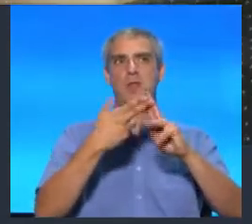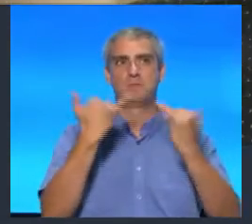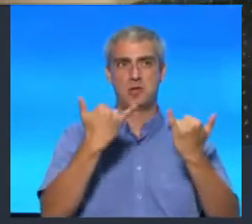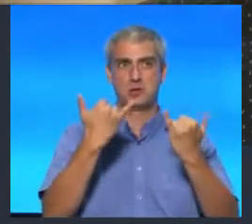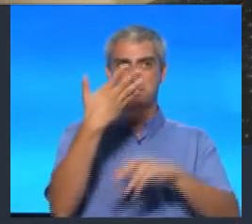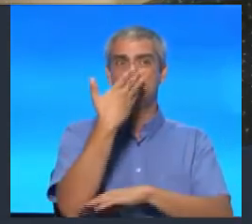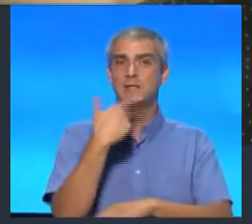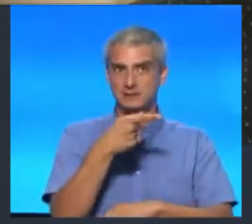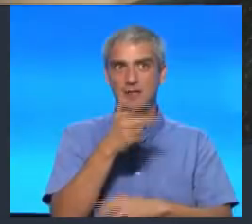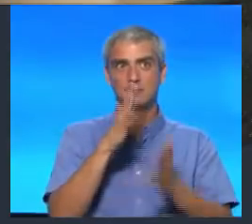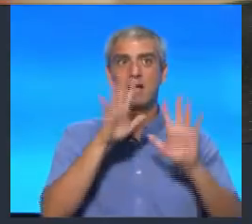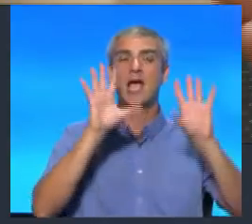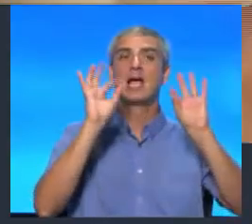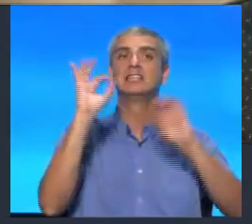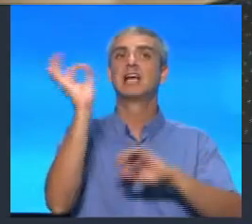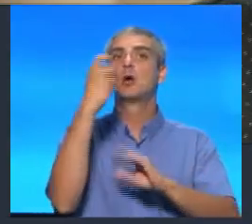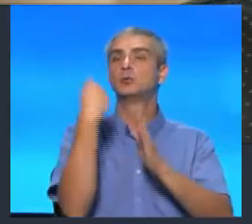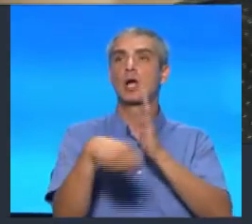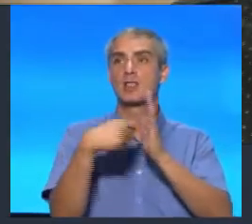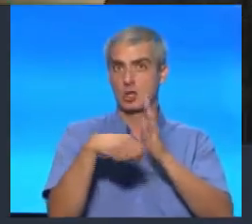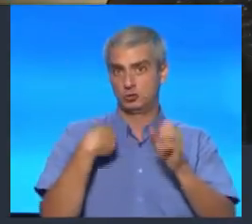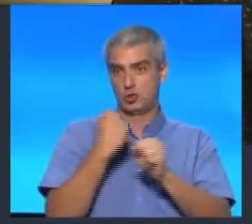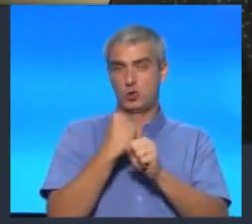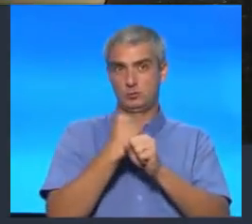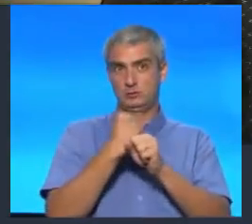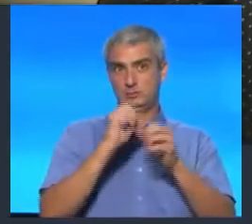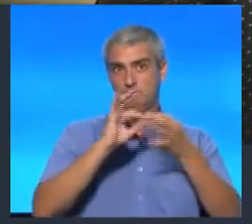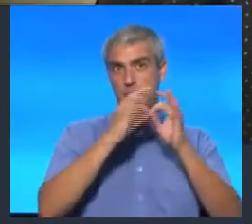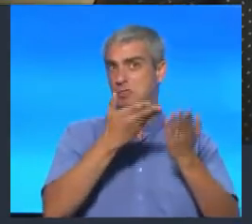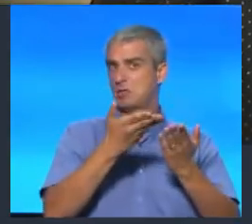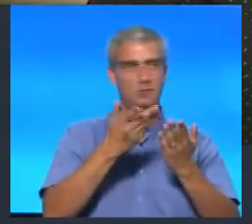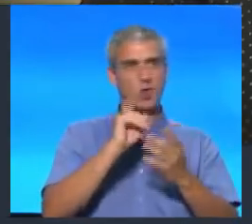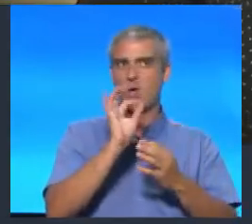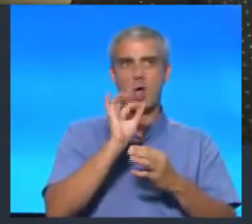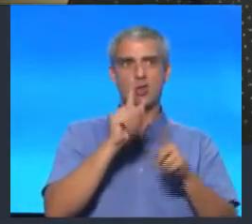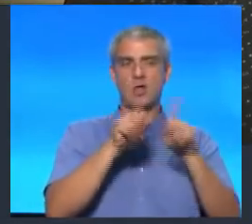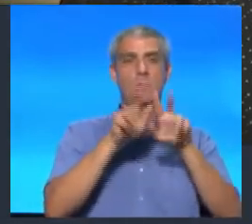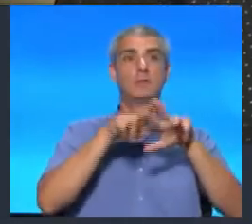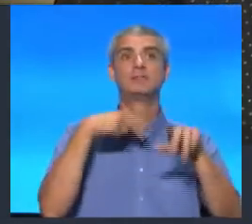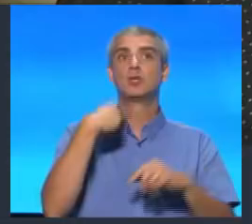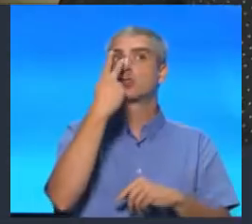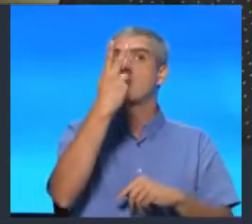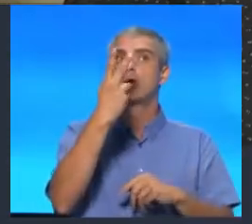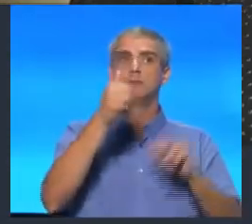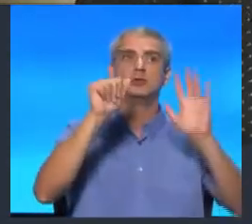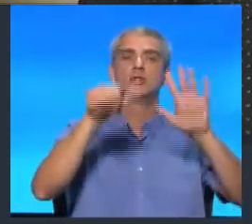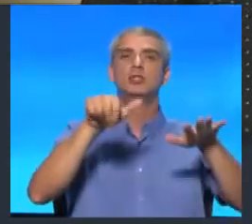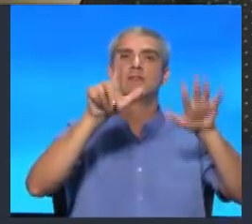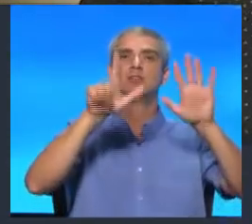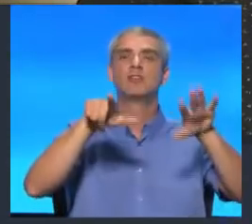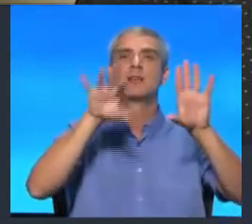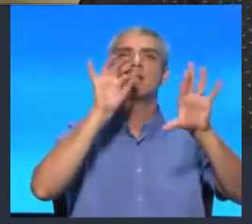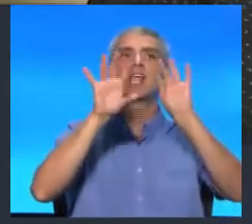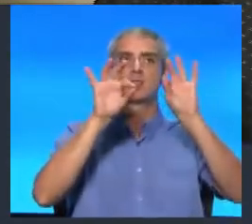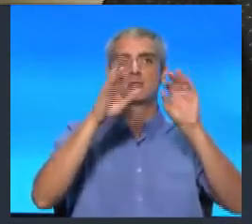במדינת ישראל זה סביב 10% קניות שאנחנו מבצעים באונליין. אנחנו עוד לא הגענו למצב שבו אנחנו רואים את ה-6,000 או 7,000 קניונים